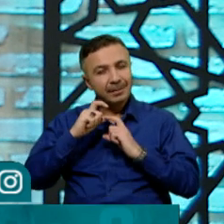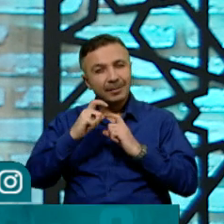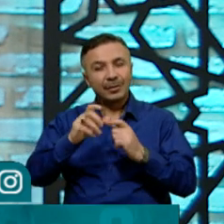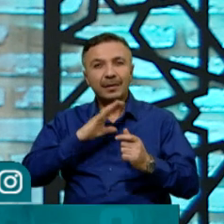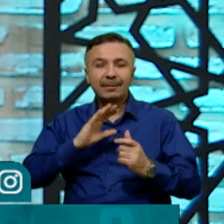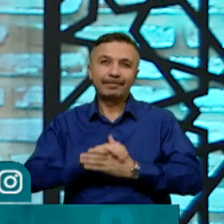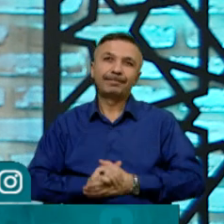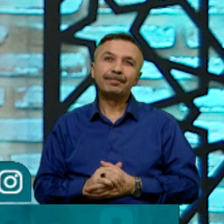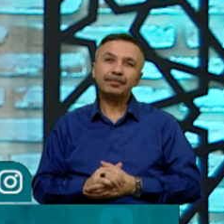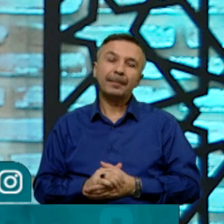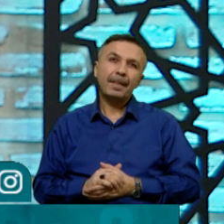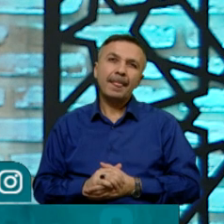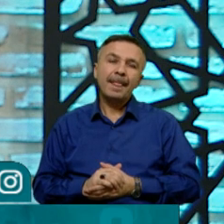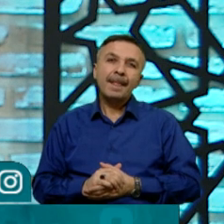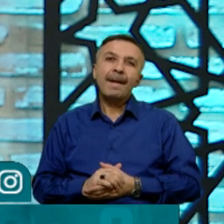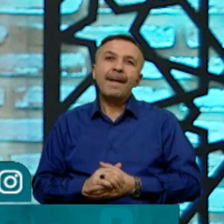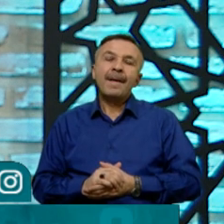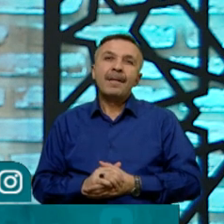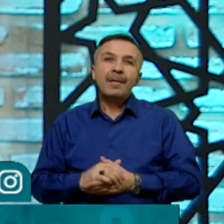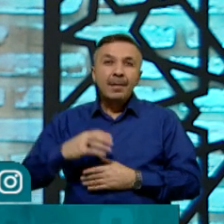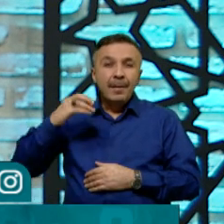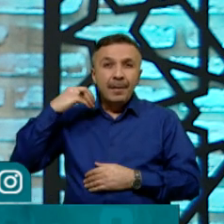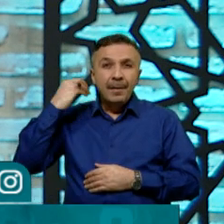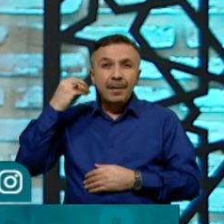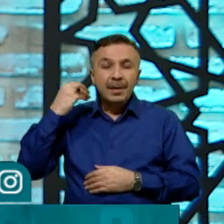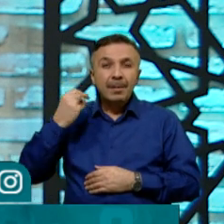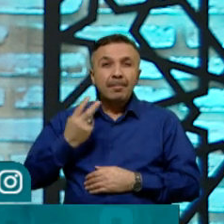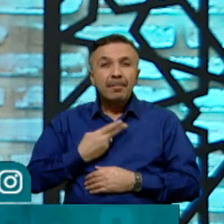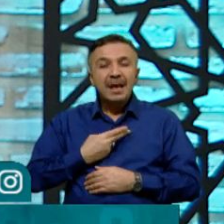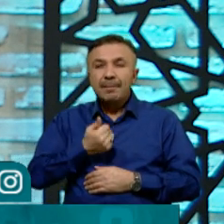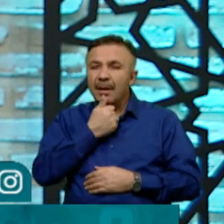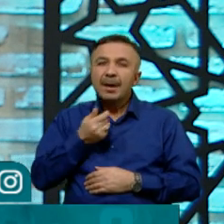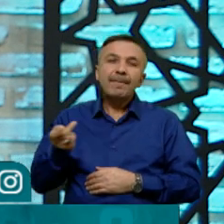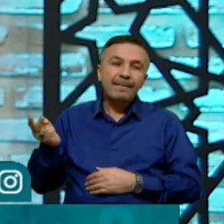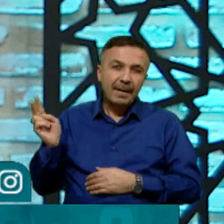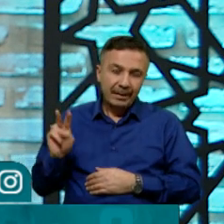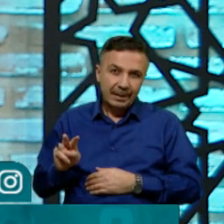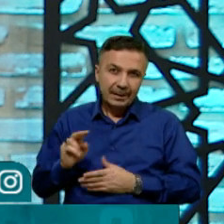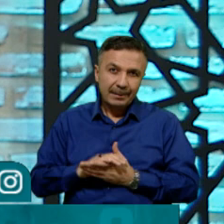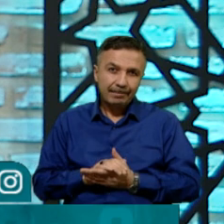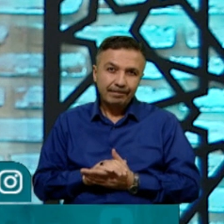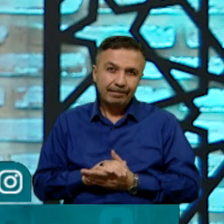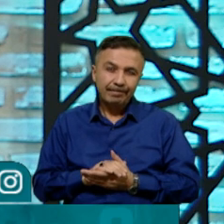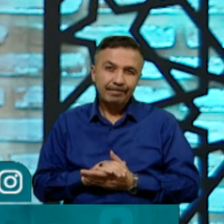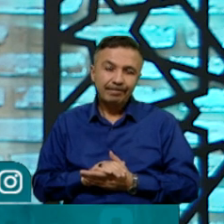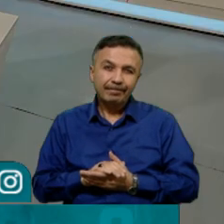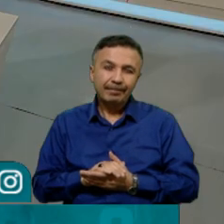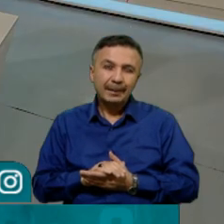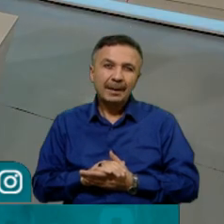Buyurun Evet hocam bir bak benim babam vefat etti Allah rahmet eylesin